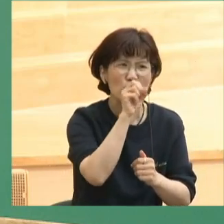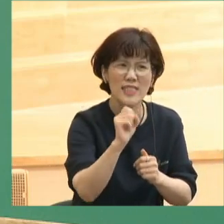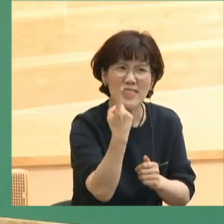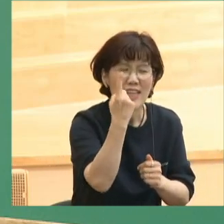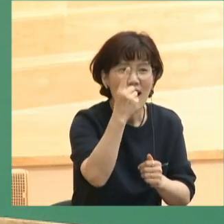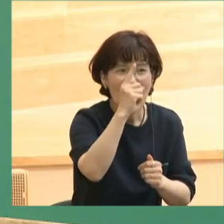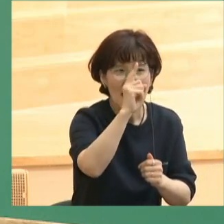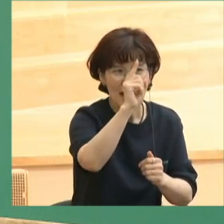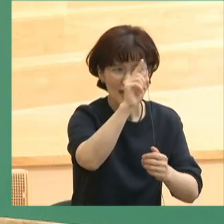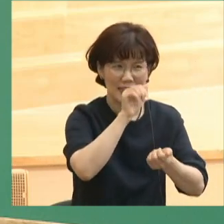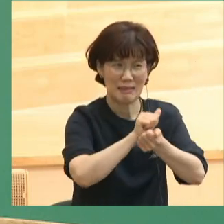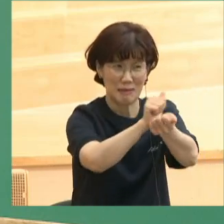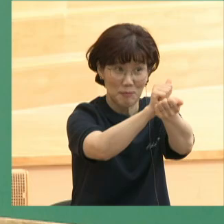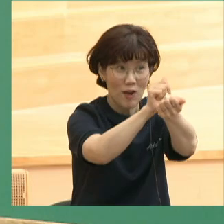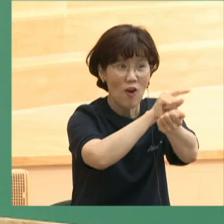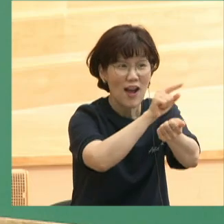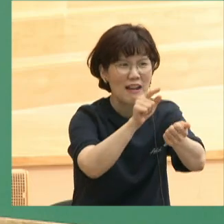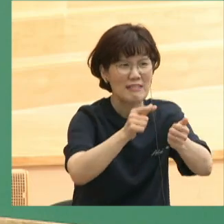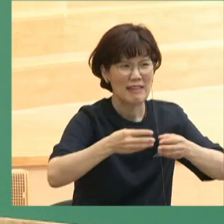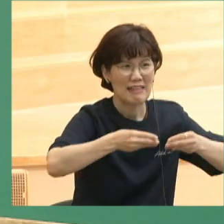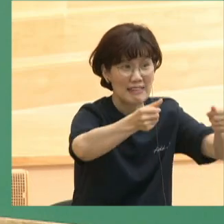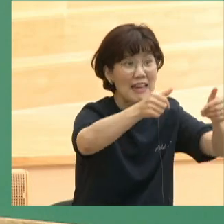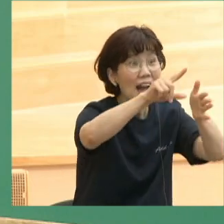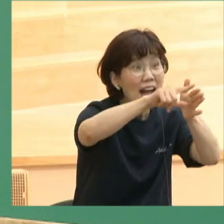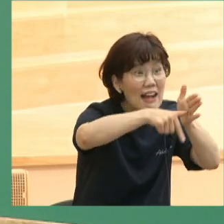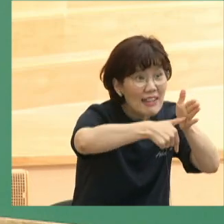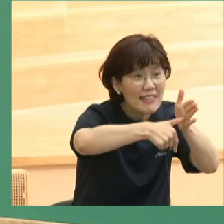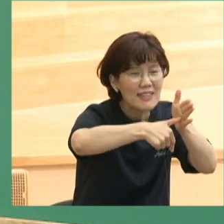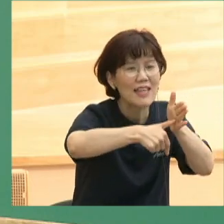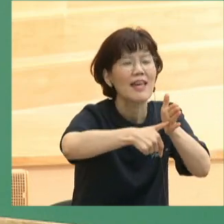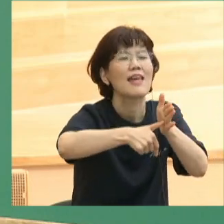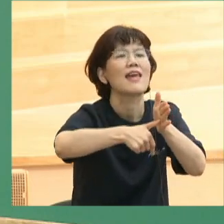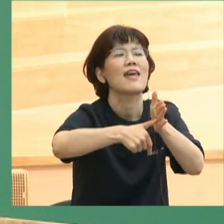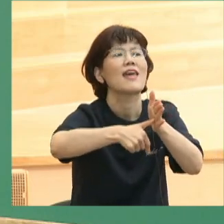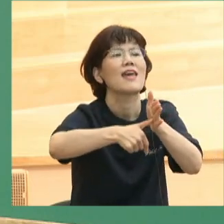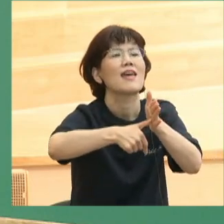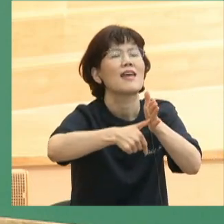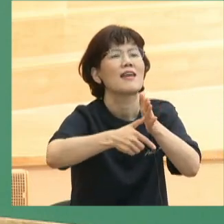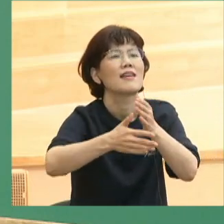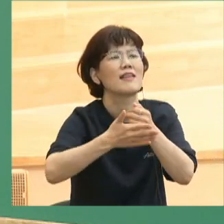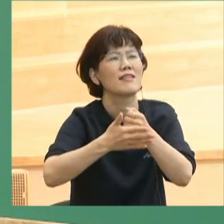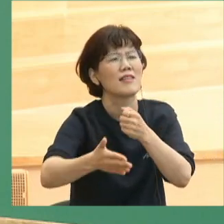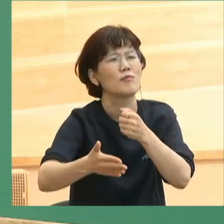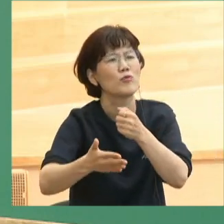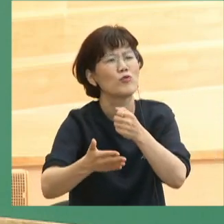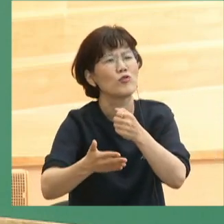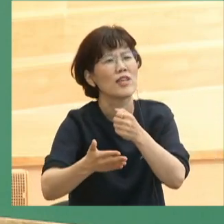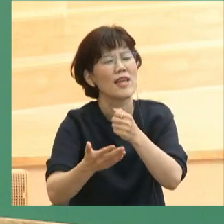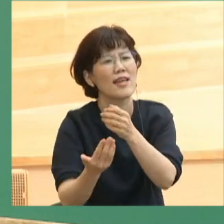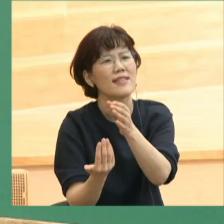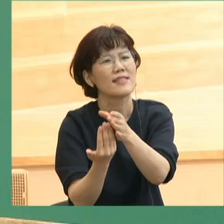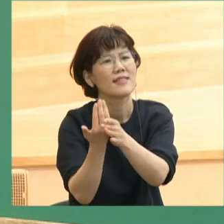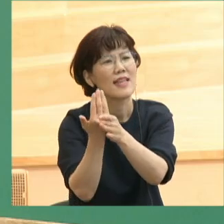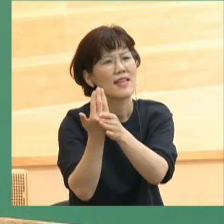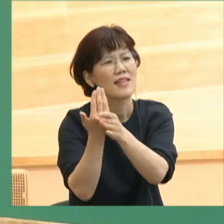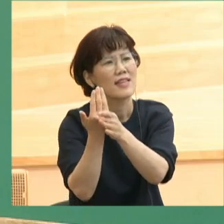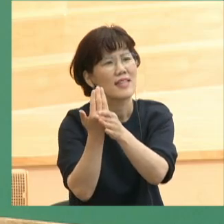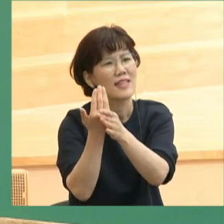막 쓸어갈 때 그때 최초로 흑사병 때문에 생긴 개념이 있대요.